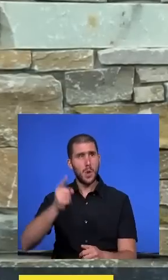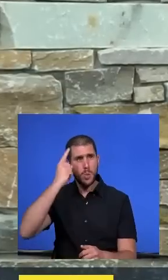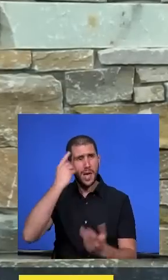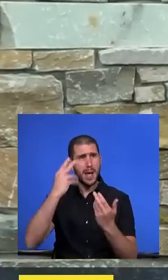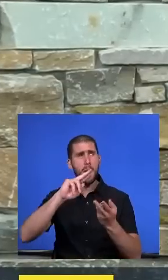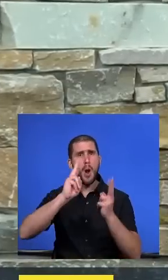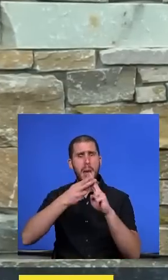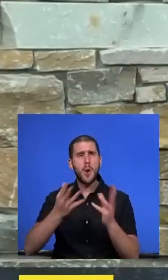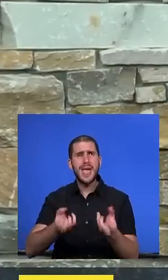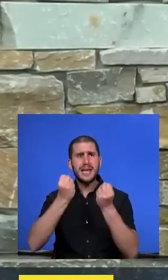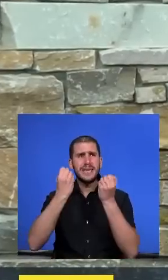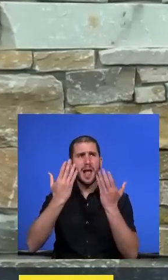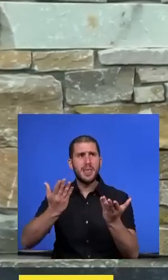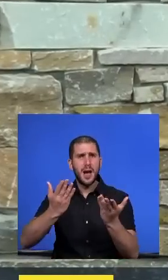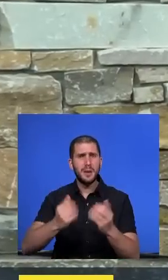כמה עולמות הצלת?